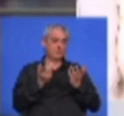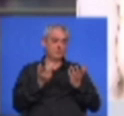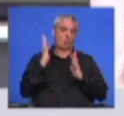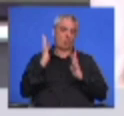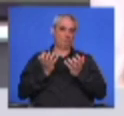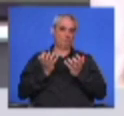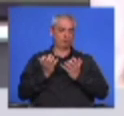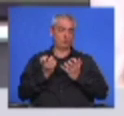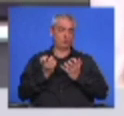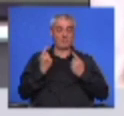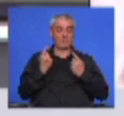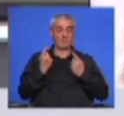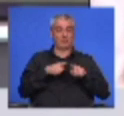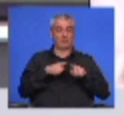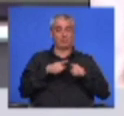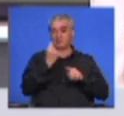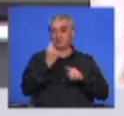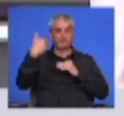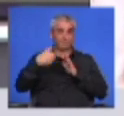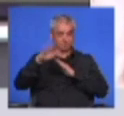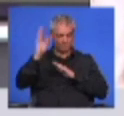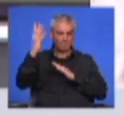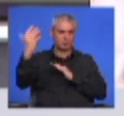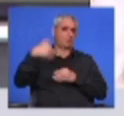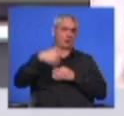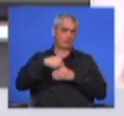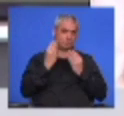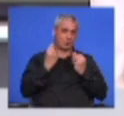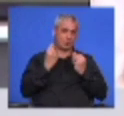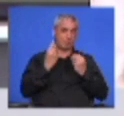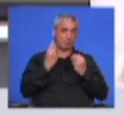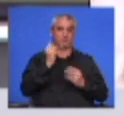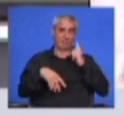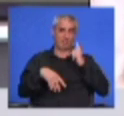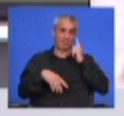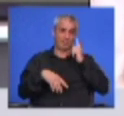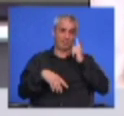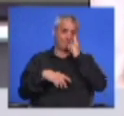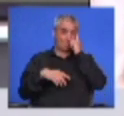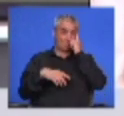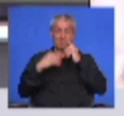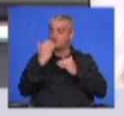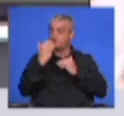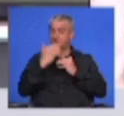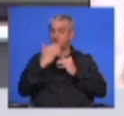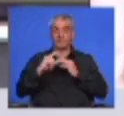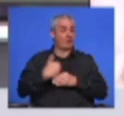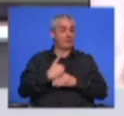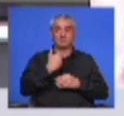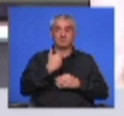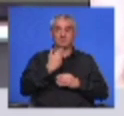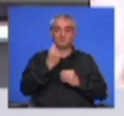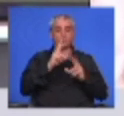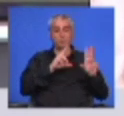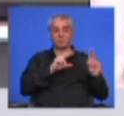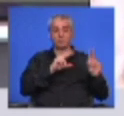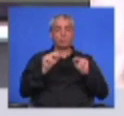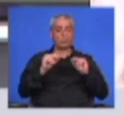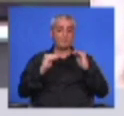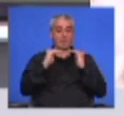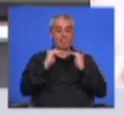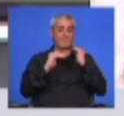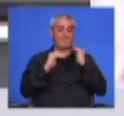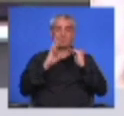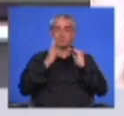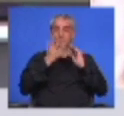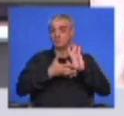לצד הכסף שיצא, נכנס לא פחות כסף. הרי במבחן התוצאה, אם לא היה נכנס סכום דומה לפחות ממה שיצא,